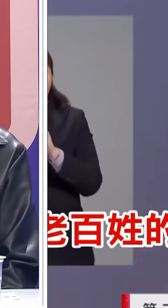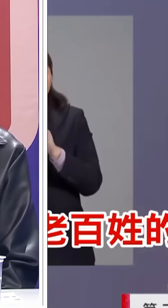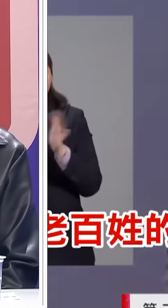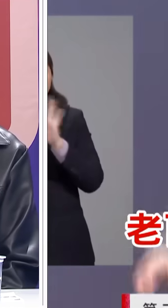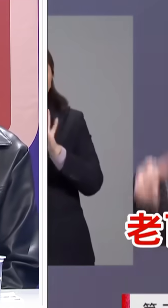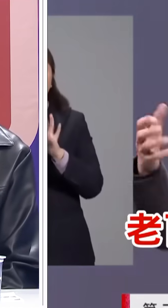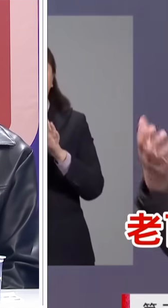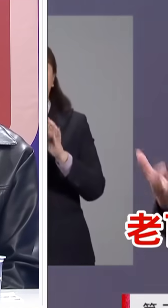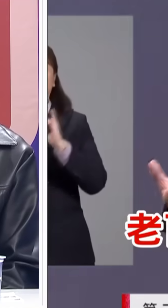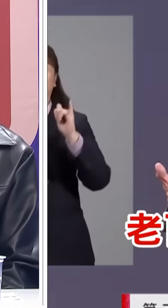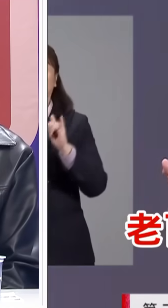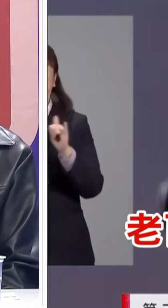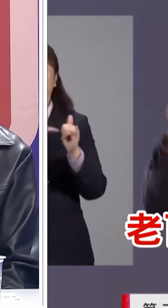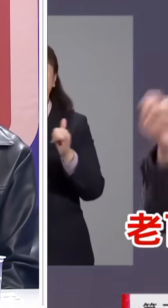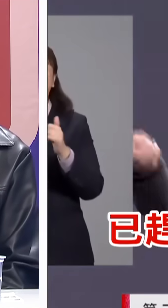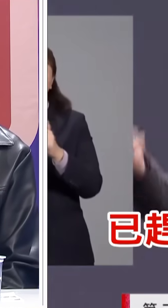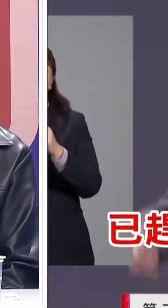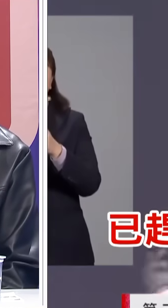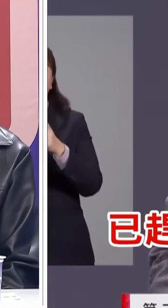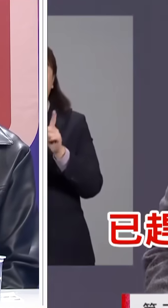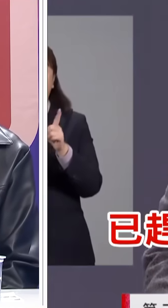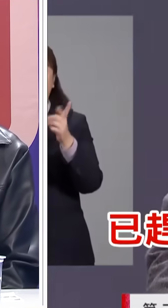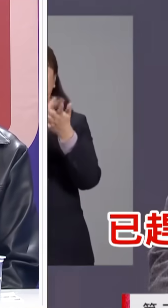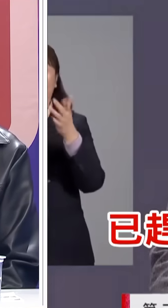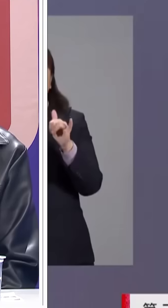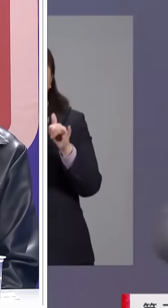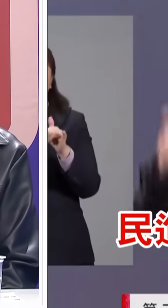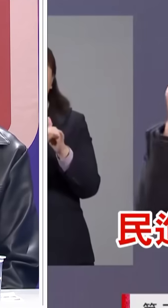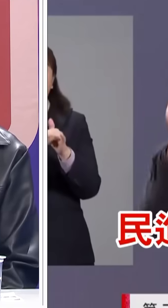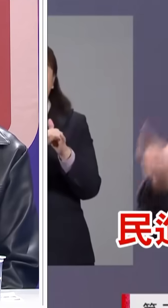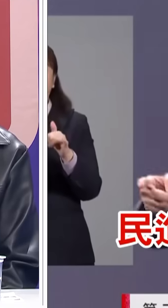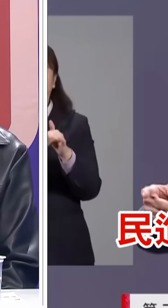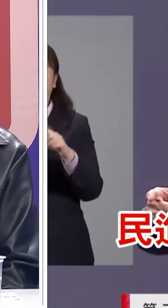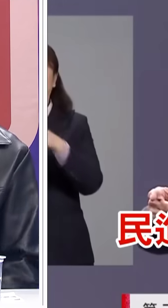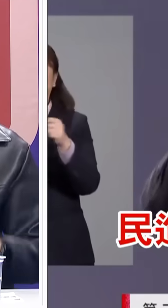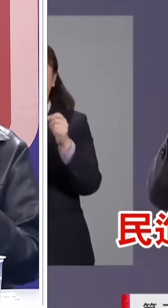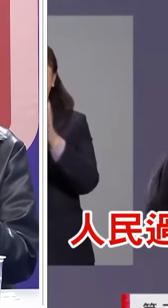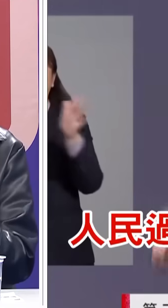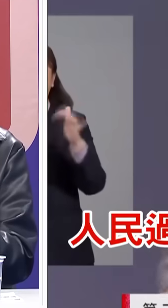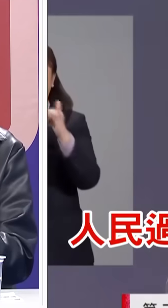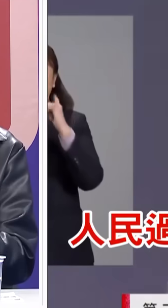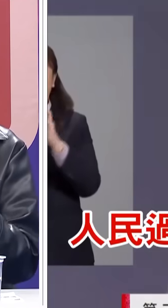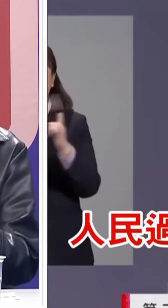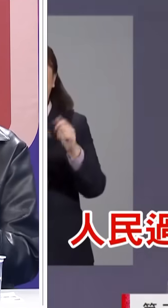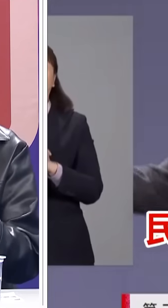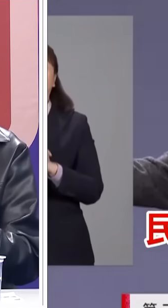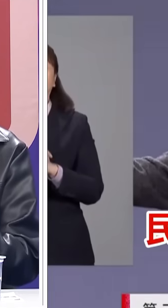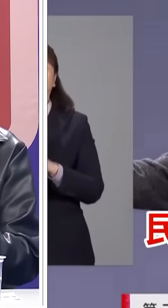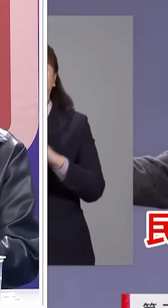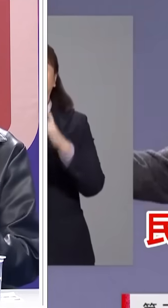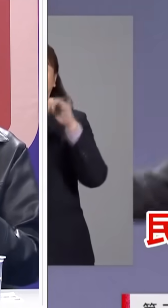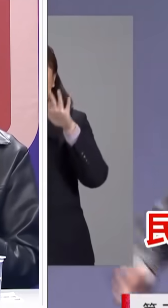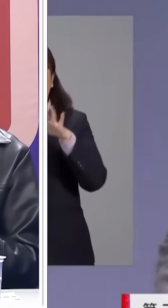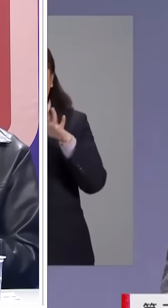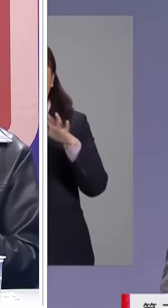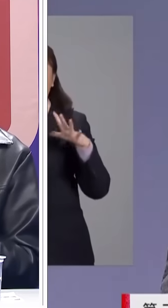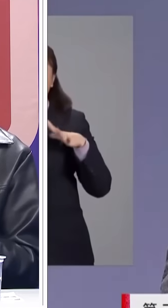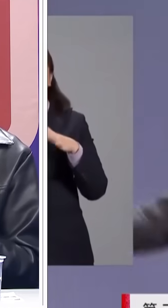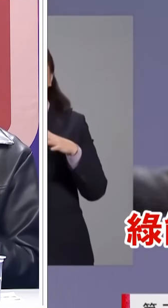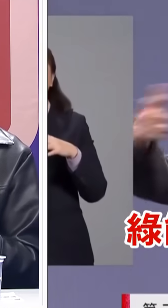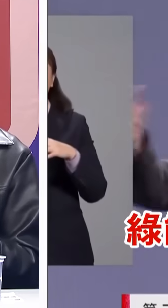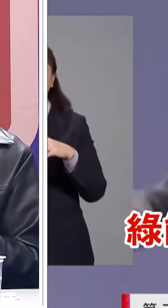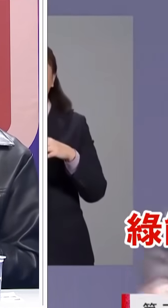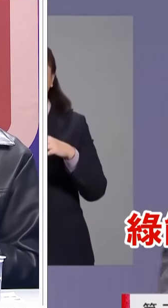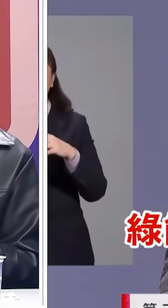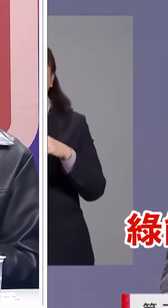在辩论会啊？那另外你说像这个吴欣颖，大家也就觉得他从头到尾最少他就是一直看着，然后把一个字一个字把它给念完。除